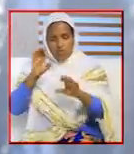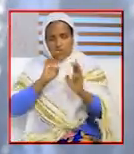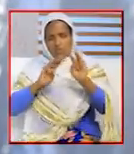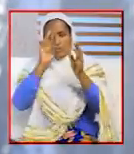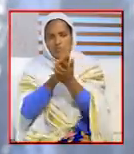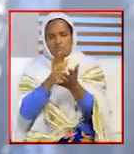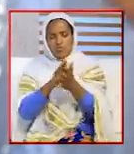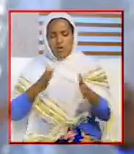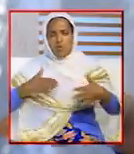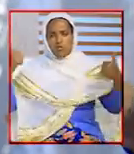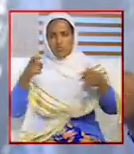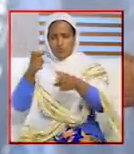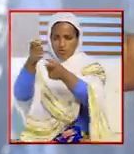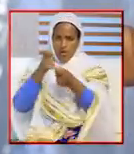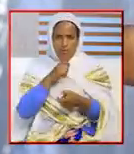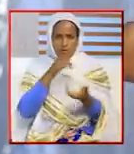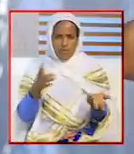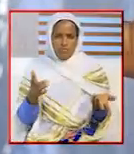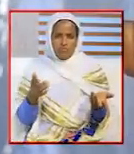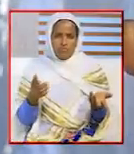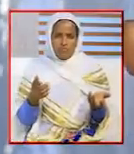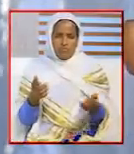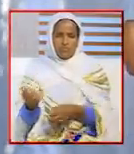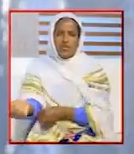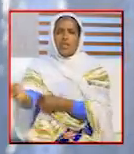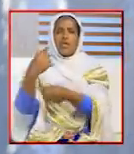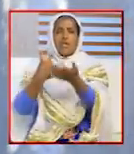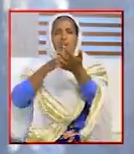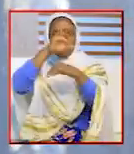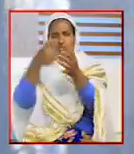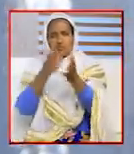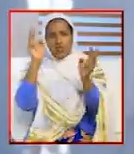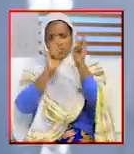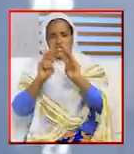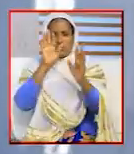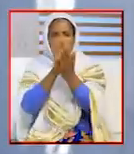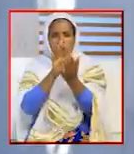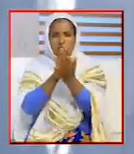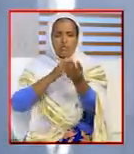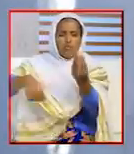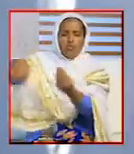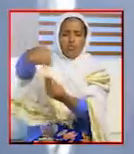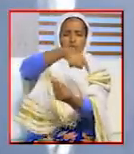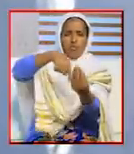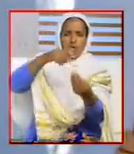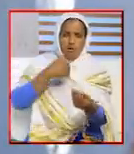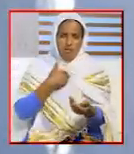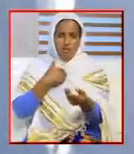ቤቱ ለወጣቶች ሳቢ አይደለም ትምህርቱ። ይሄ ሁሉ ችግር ሰንበት ትምህርት ቤቶቻችንን ከቦ